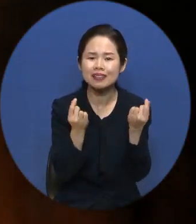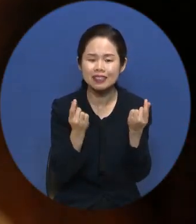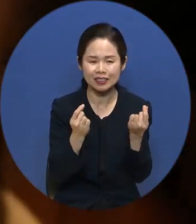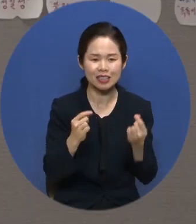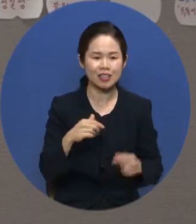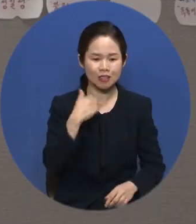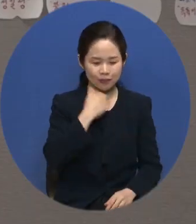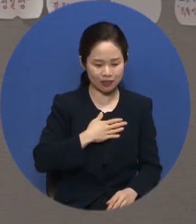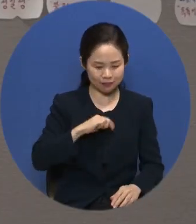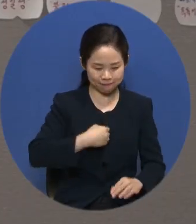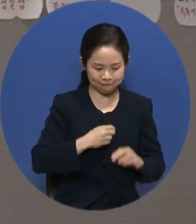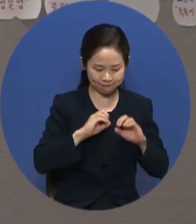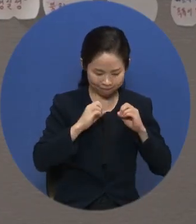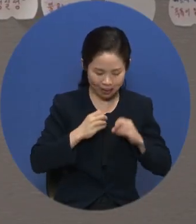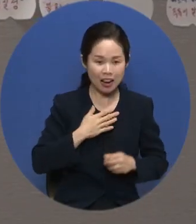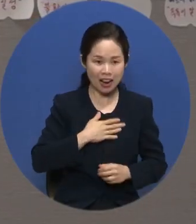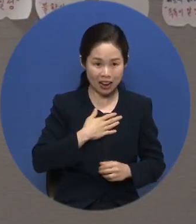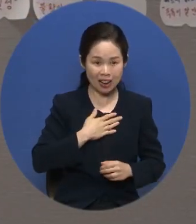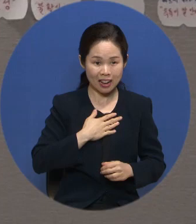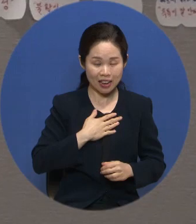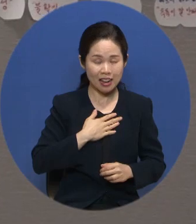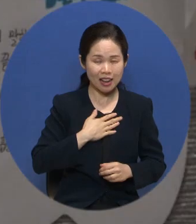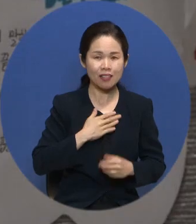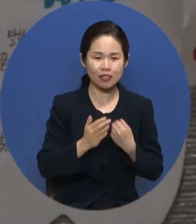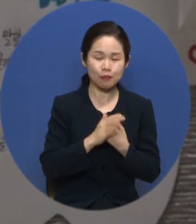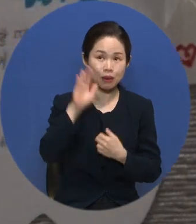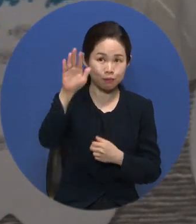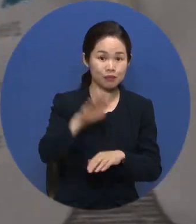우리 청소년들 앞으로 잘해낼 수 있겠죠?